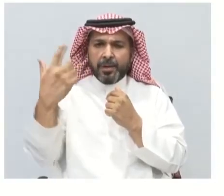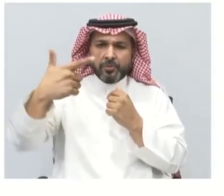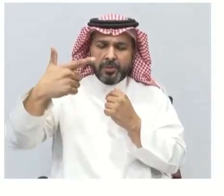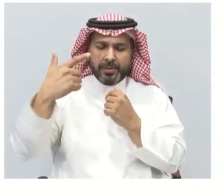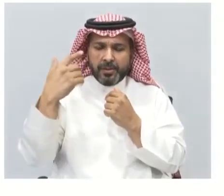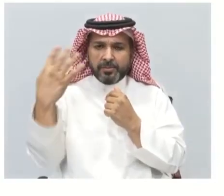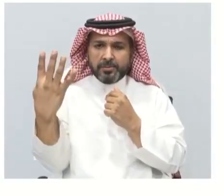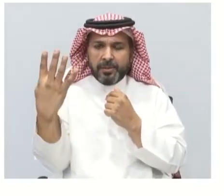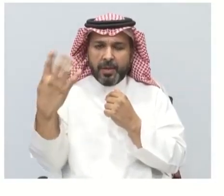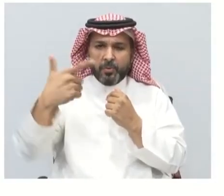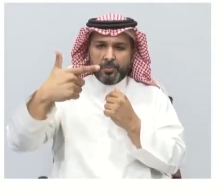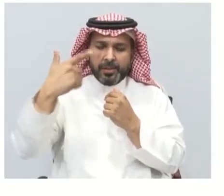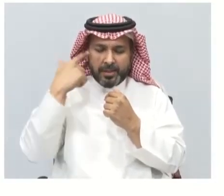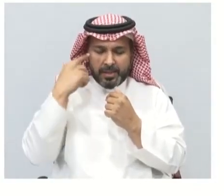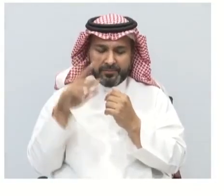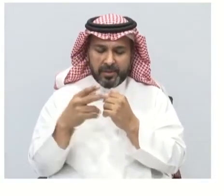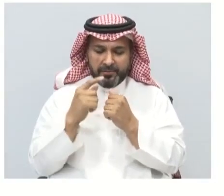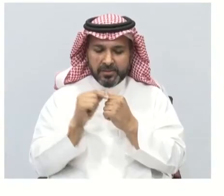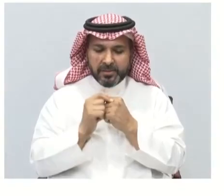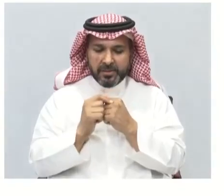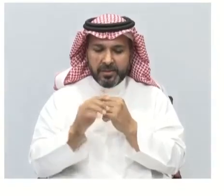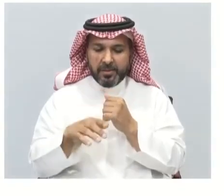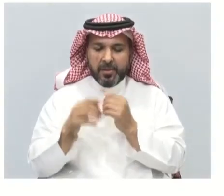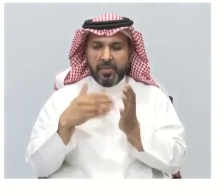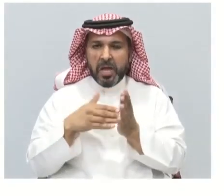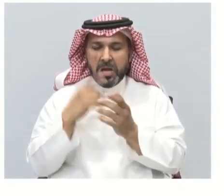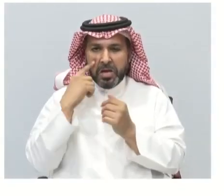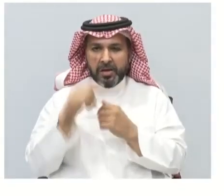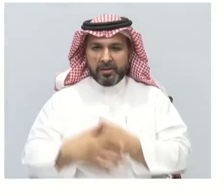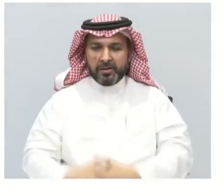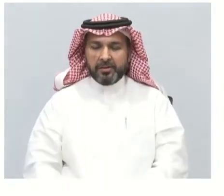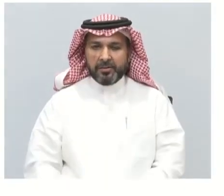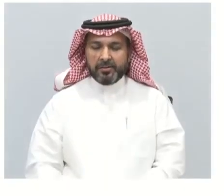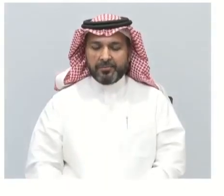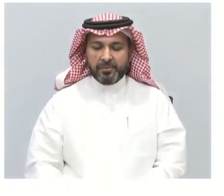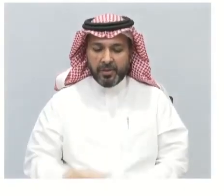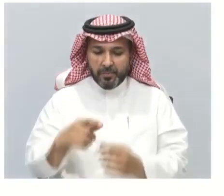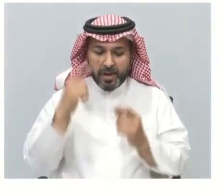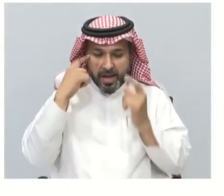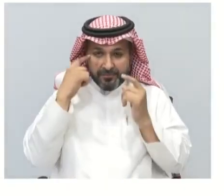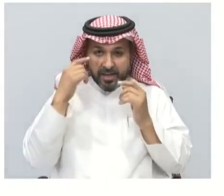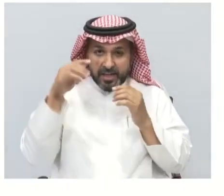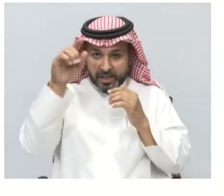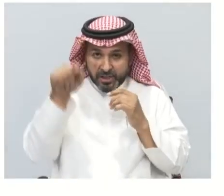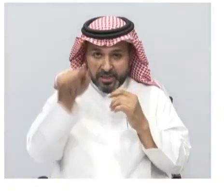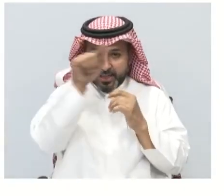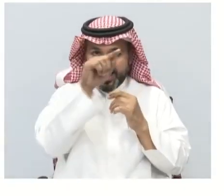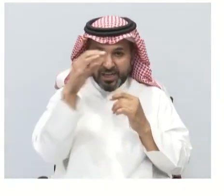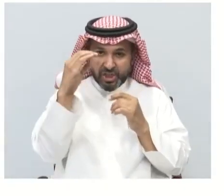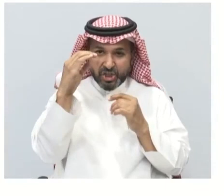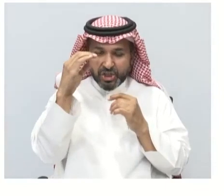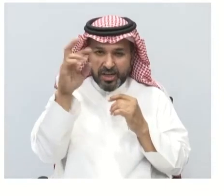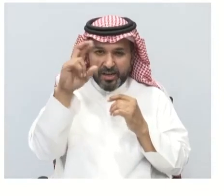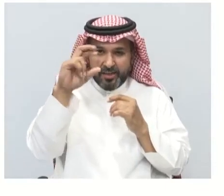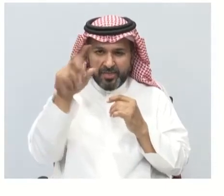4. 47 4 من وبكذا نكون اوجدنا او انشانا مستقيما عموديا على